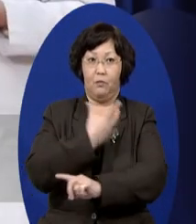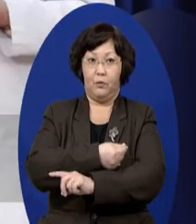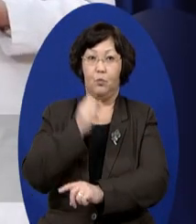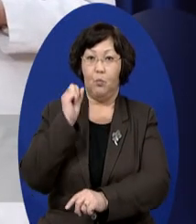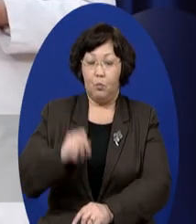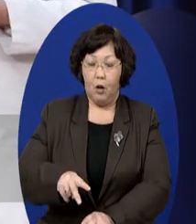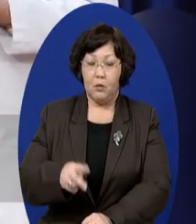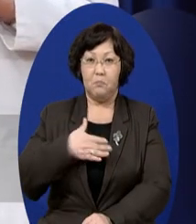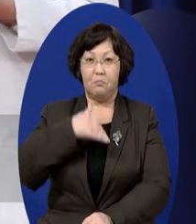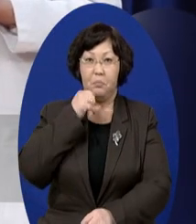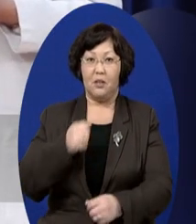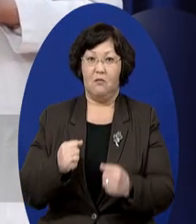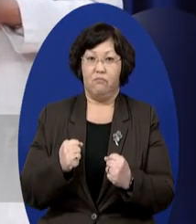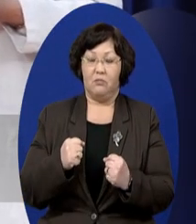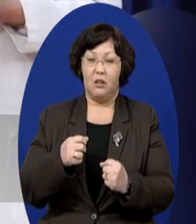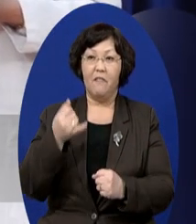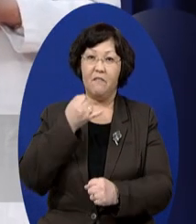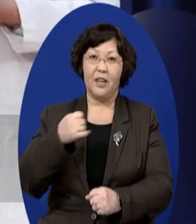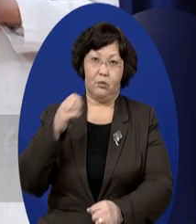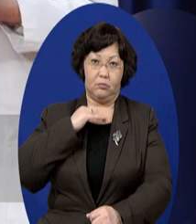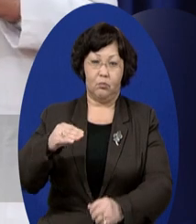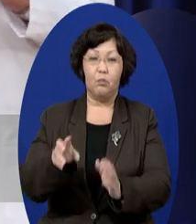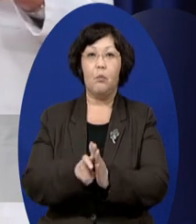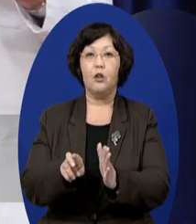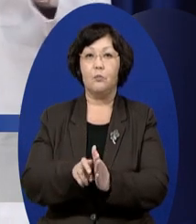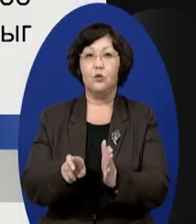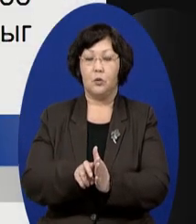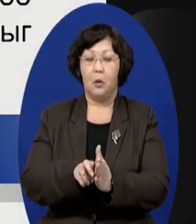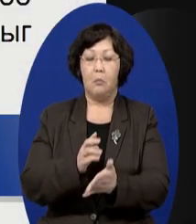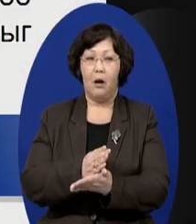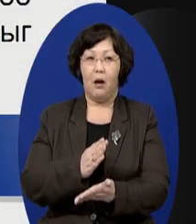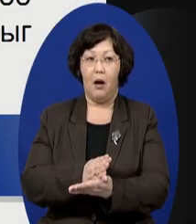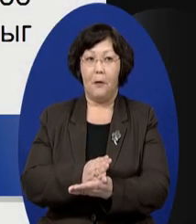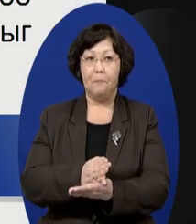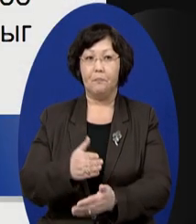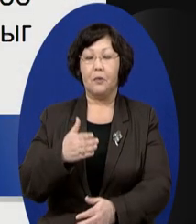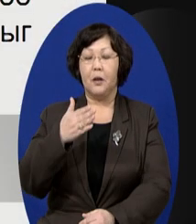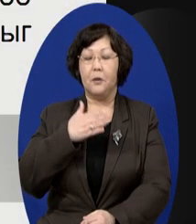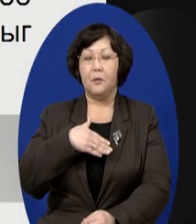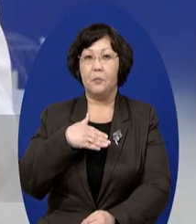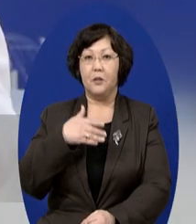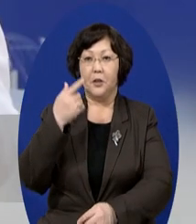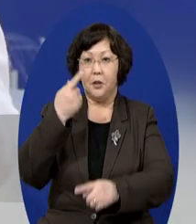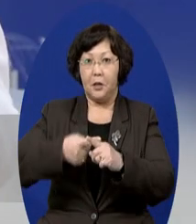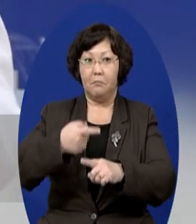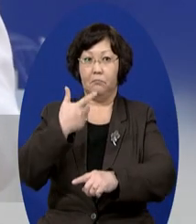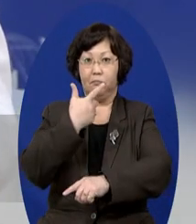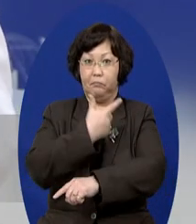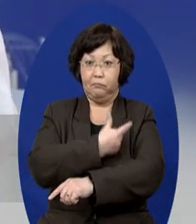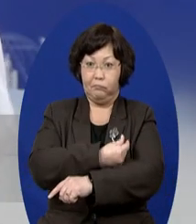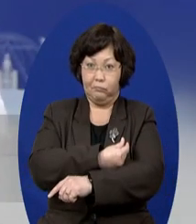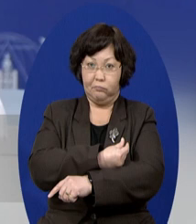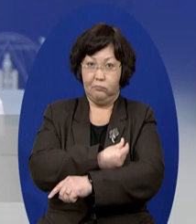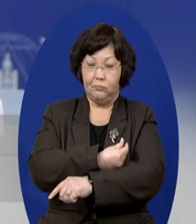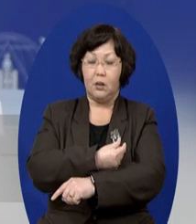Нэмэлт тунгийн нөлөөгөөр бол нэгэнт үүссэн энэ эсрэг биемийн хугацаа нь одоо хэмжээнд буурж байгаа ч гэсэн нэмэлт тунгийн нөлөөгөөр илүү